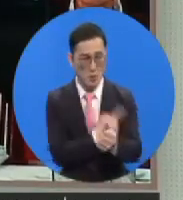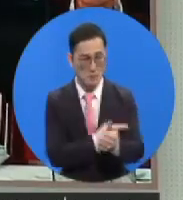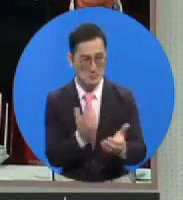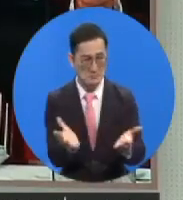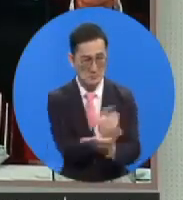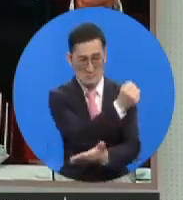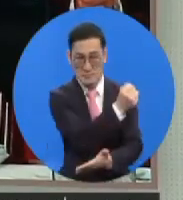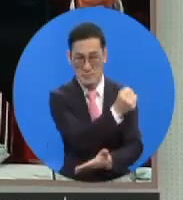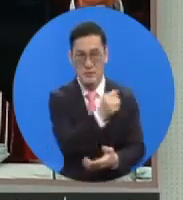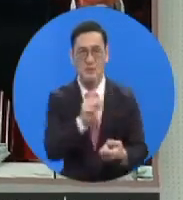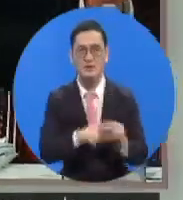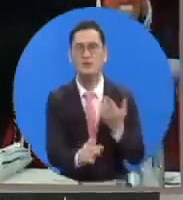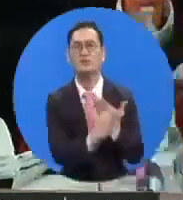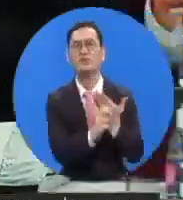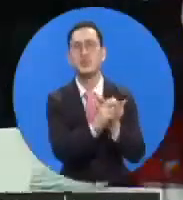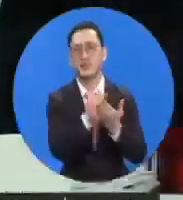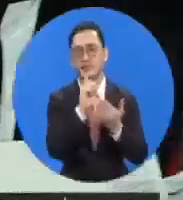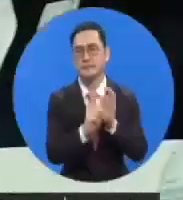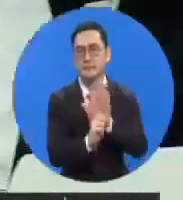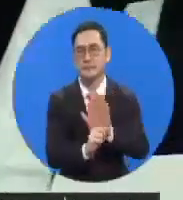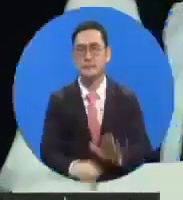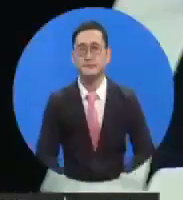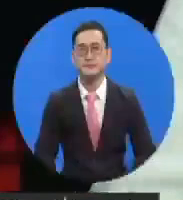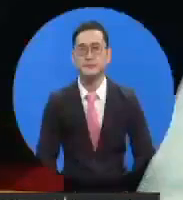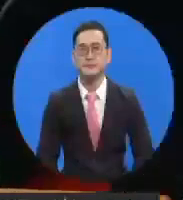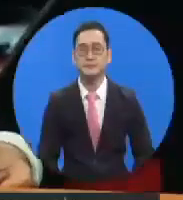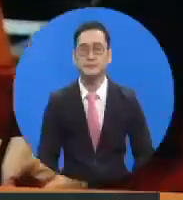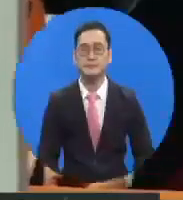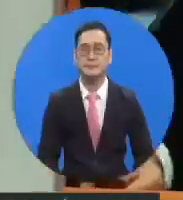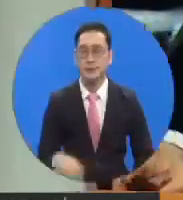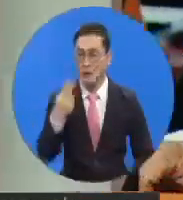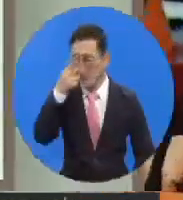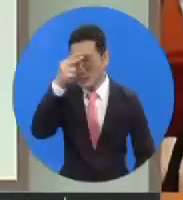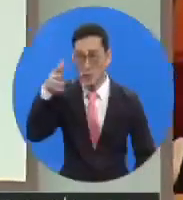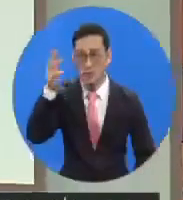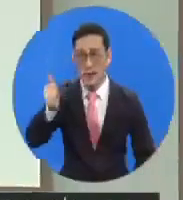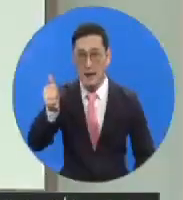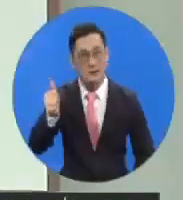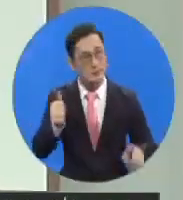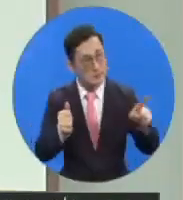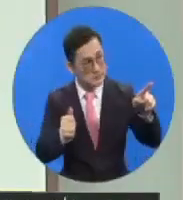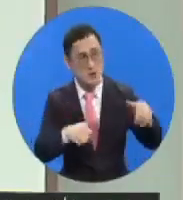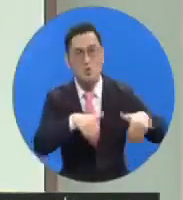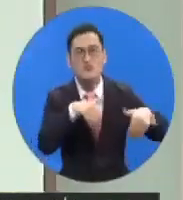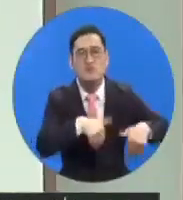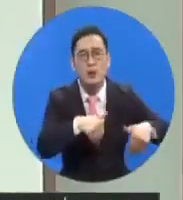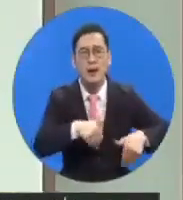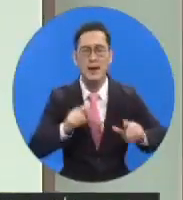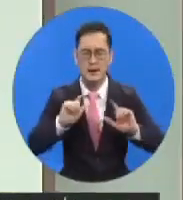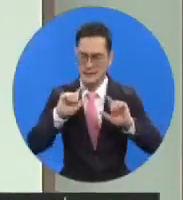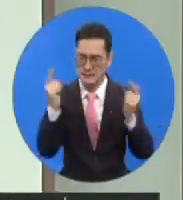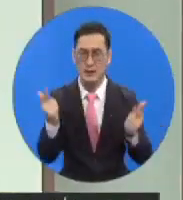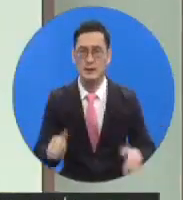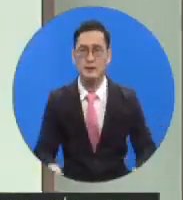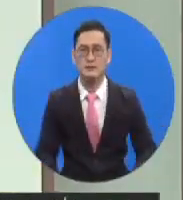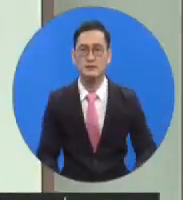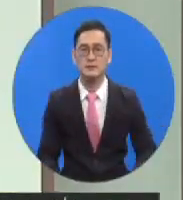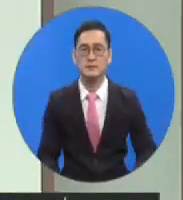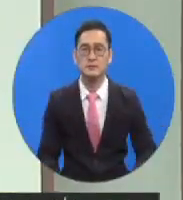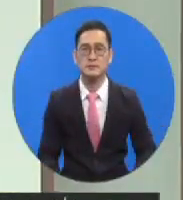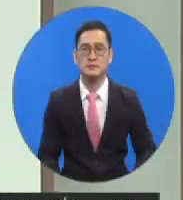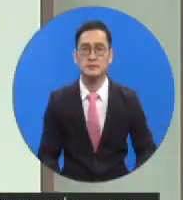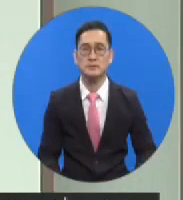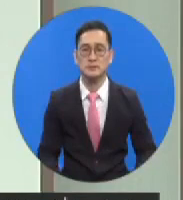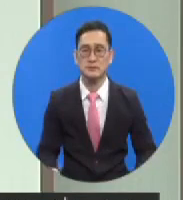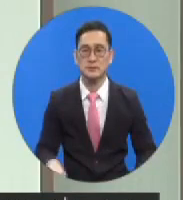재차 강조를 한 겁니다. 그러면서 검찰총장은 법무부 장관의 부하가 아니다. 특정 사건의 총장을 배제한